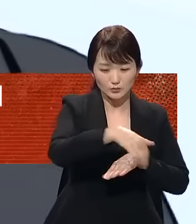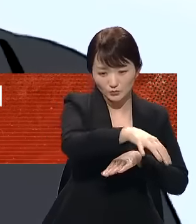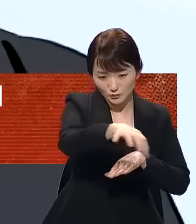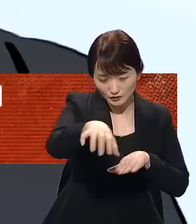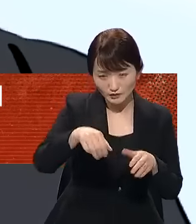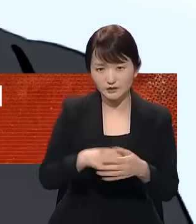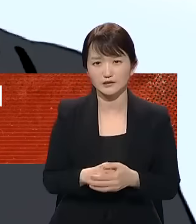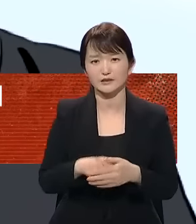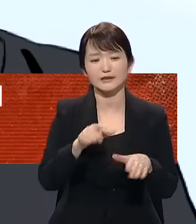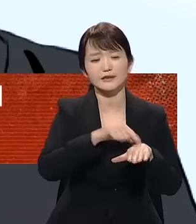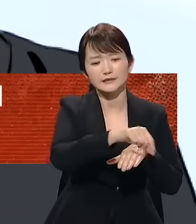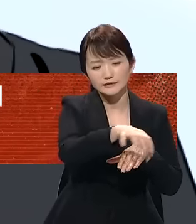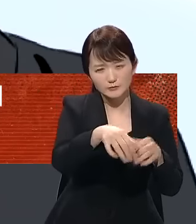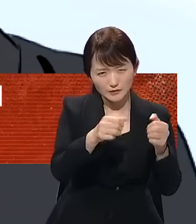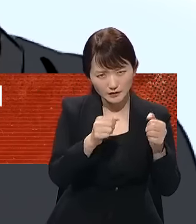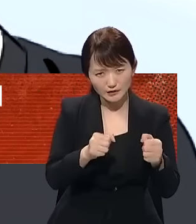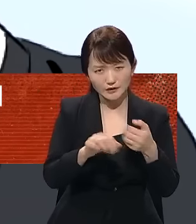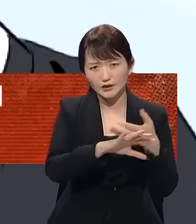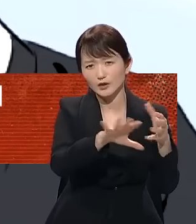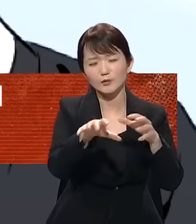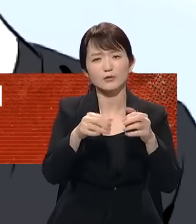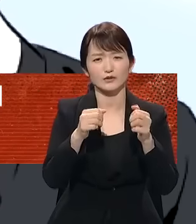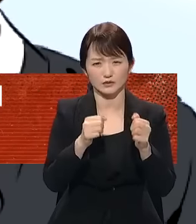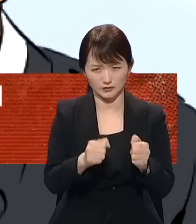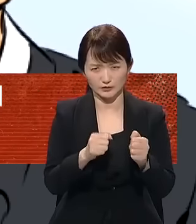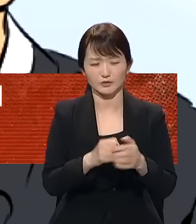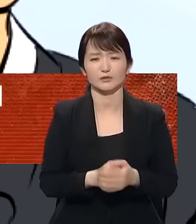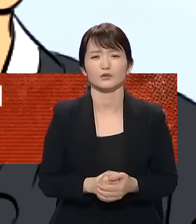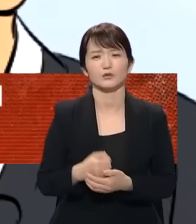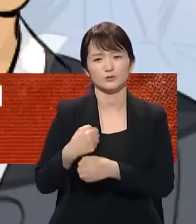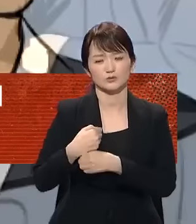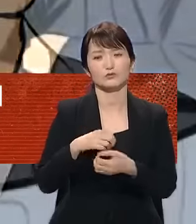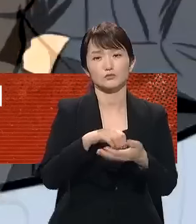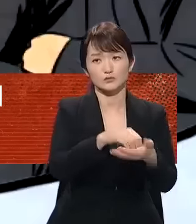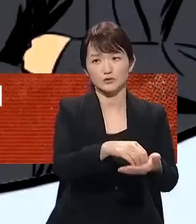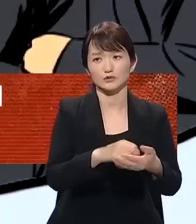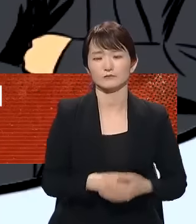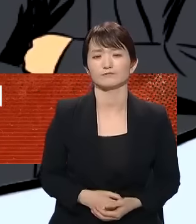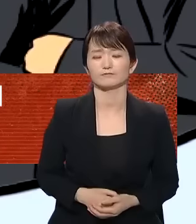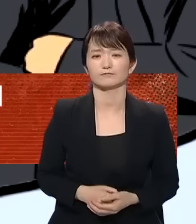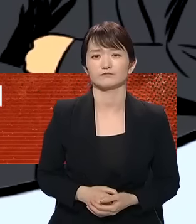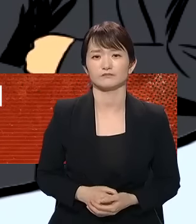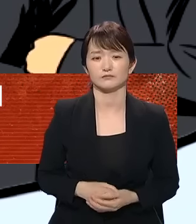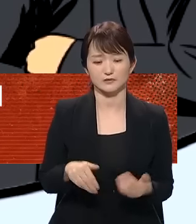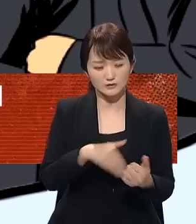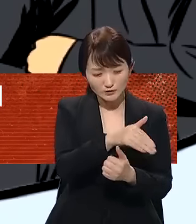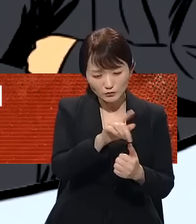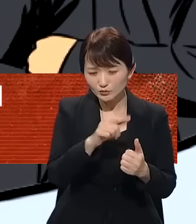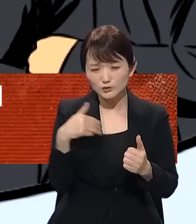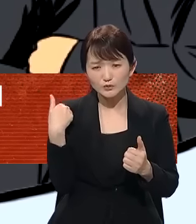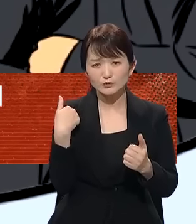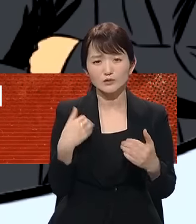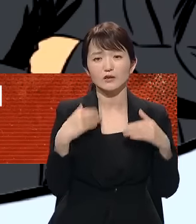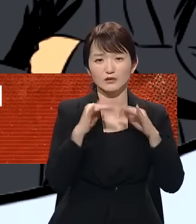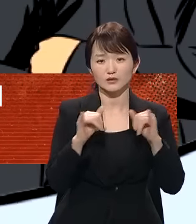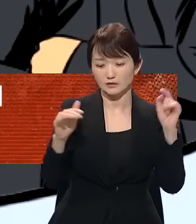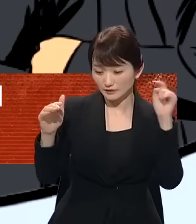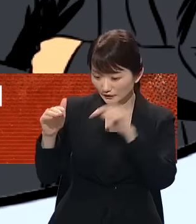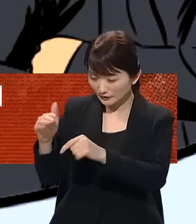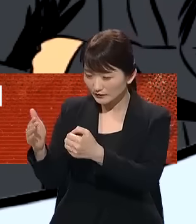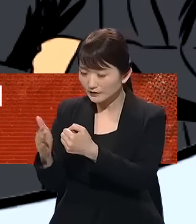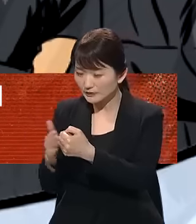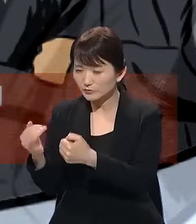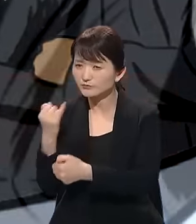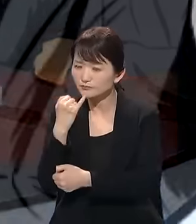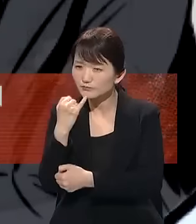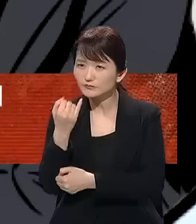군복무 중이어서 못 왔다고 합니다. 워낙 경황도 없었고 어른들이 다 가니까 괜찮겠지라고 생각했다고 하는데요. 서운하다는 말도